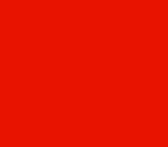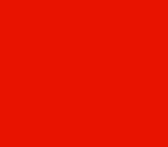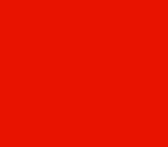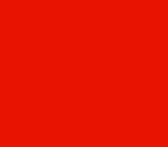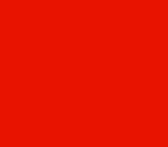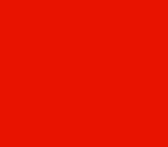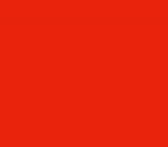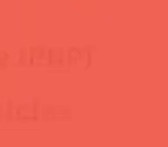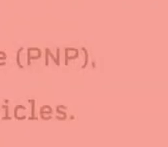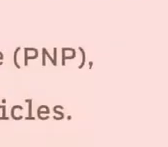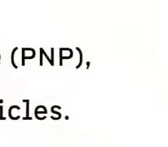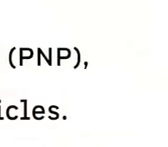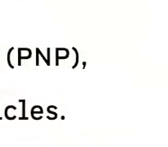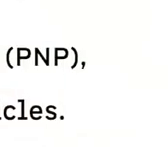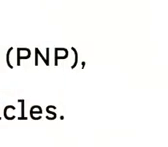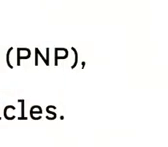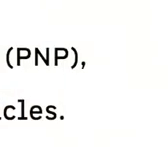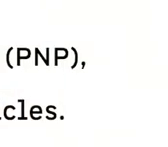5.